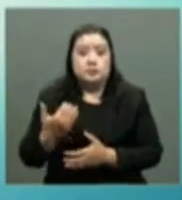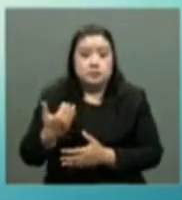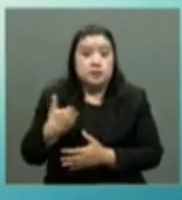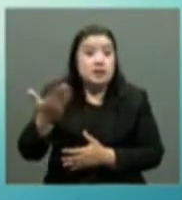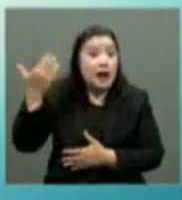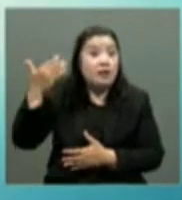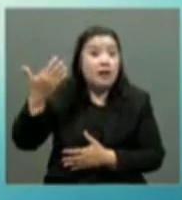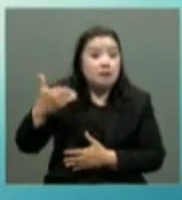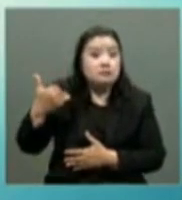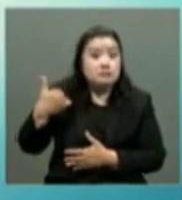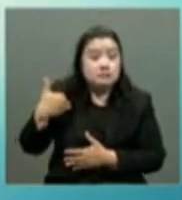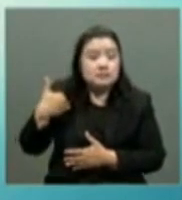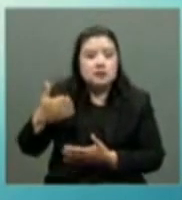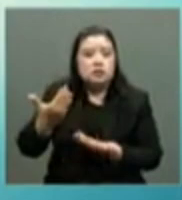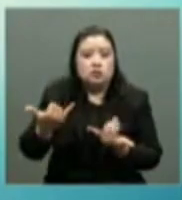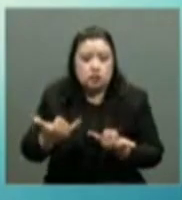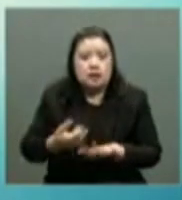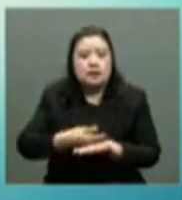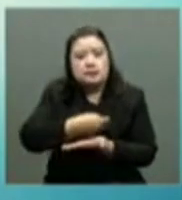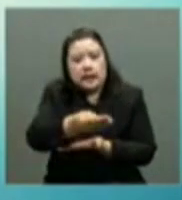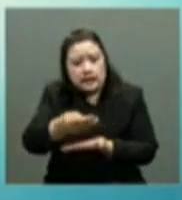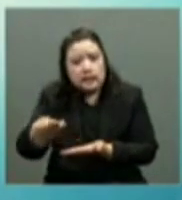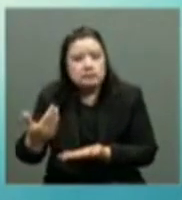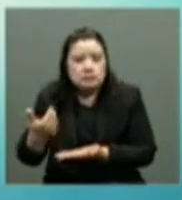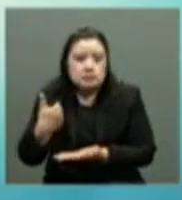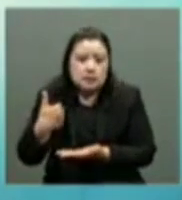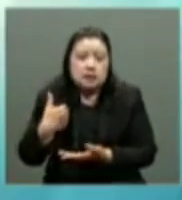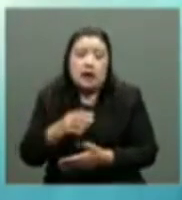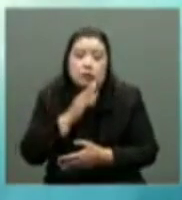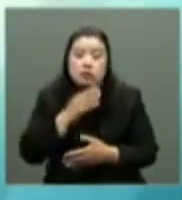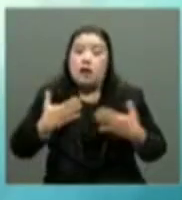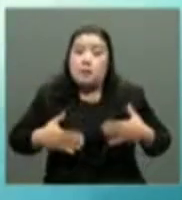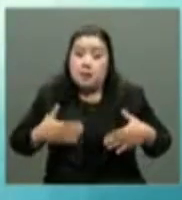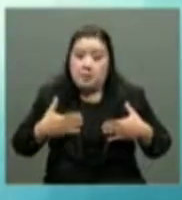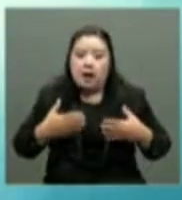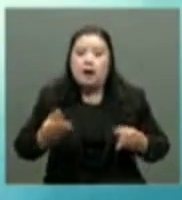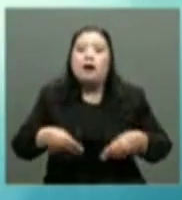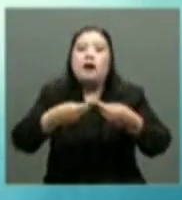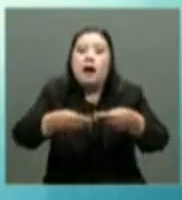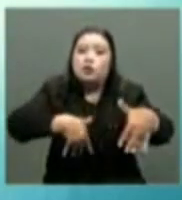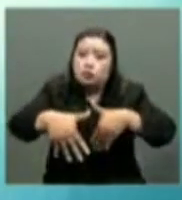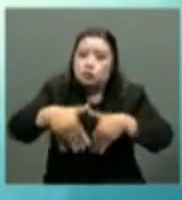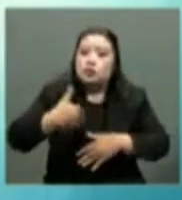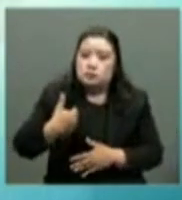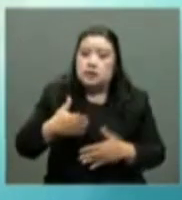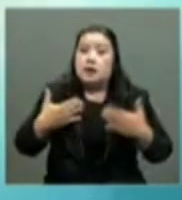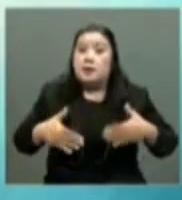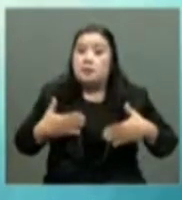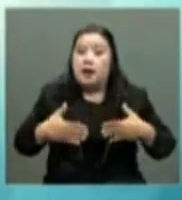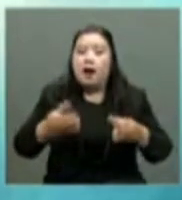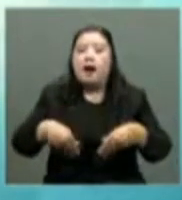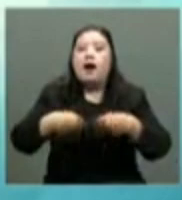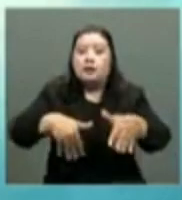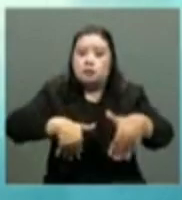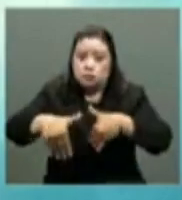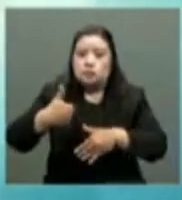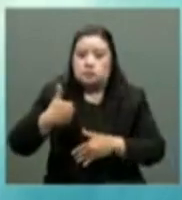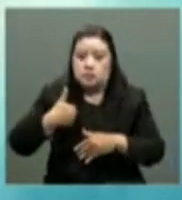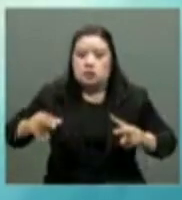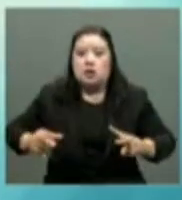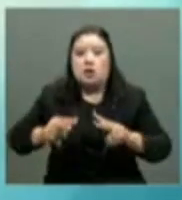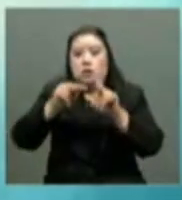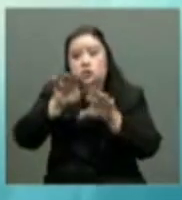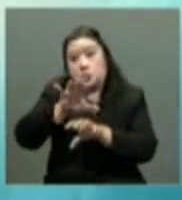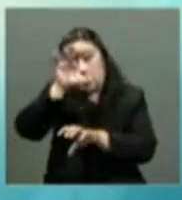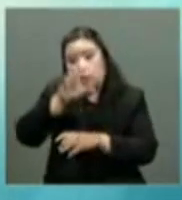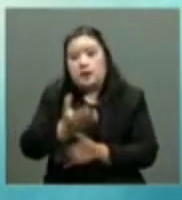อกกันไปนะครับเราก็เอาไปให้ส่วนว่าถ้าเป็นผ้าก็จะเป็นชาวบ้านนะครับ หน้ากากผ้าอันนี้ของทางกระทรวงมหาดไ